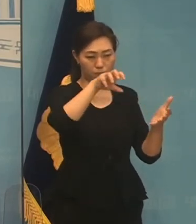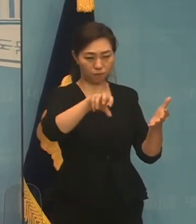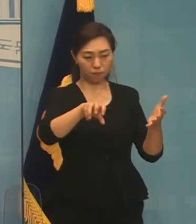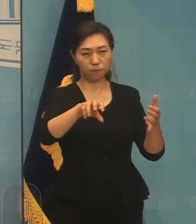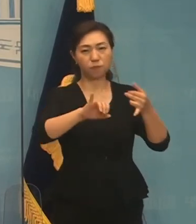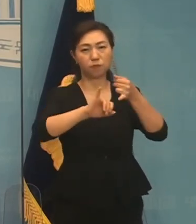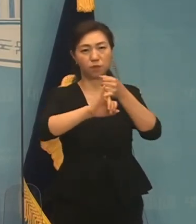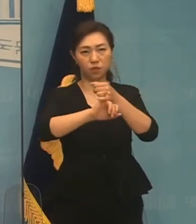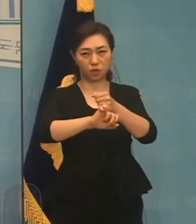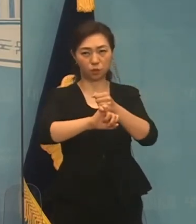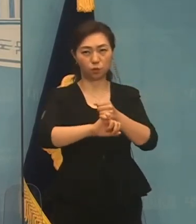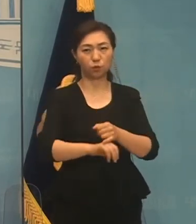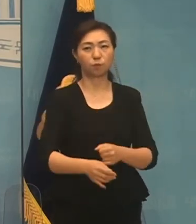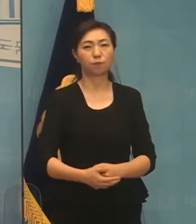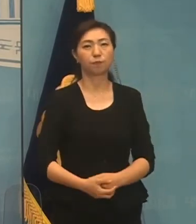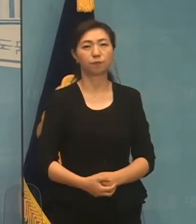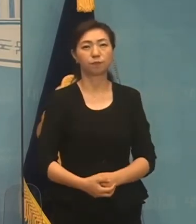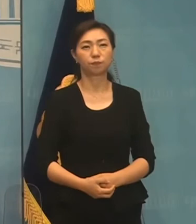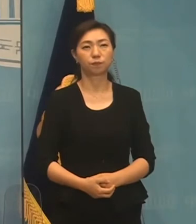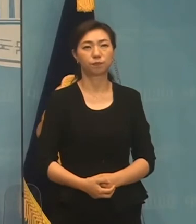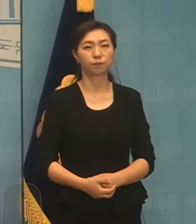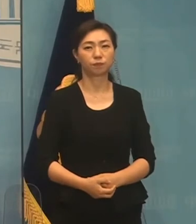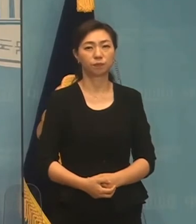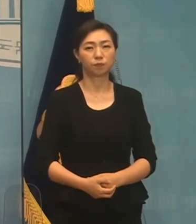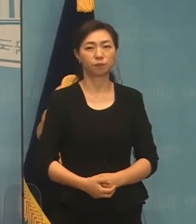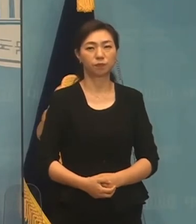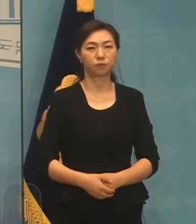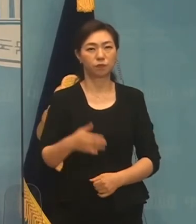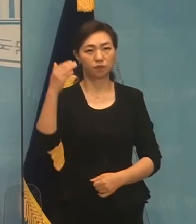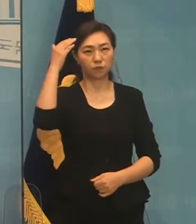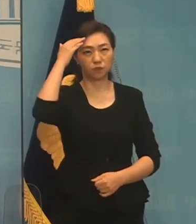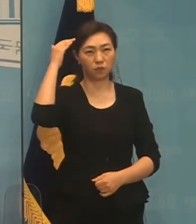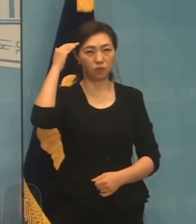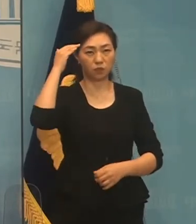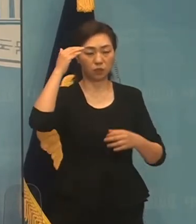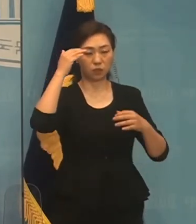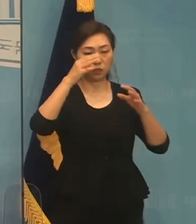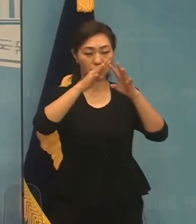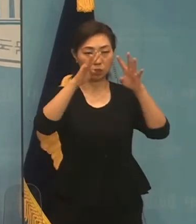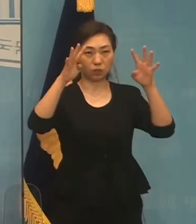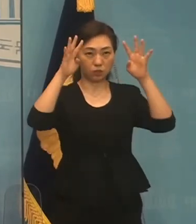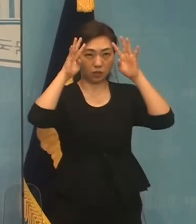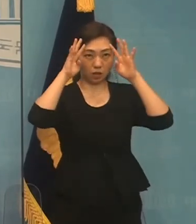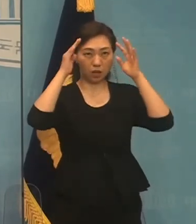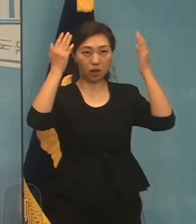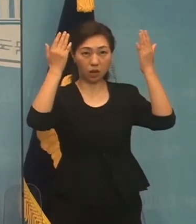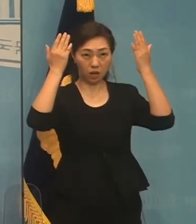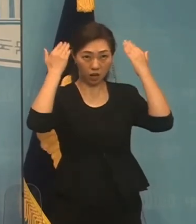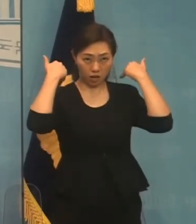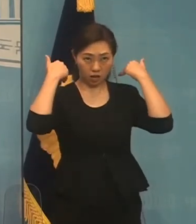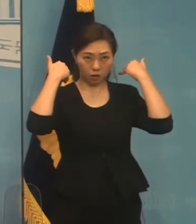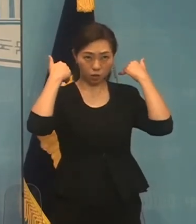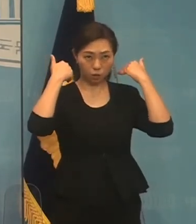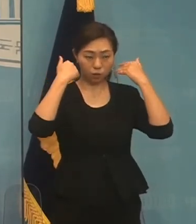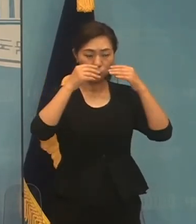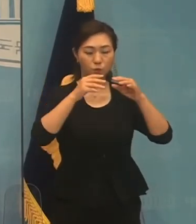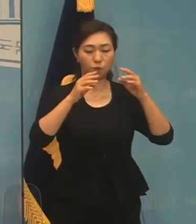출제하겠습니다. 하나, 대학 입학 선발